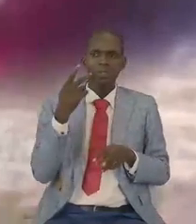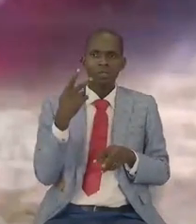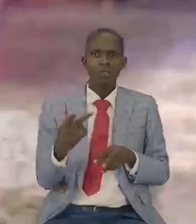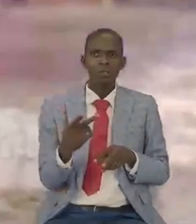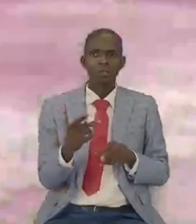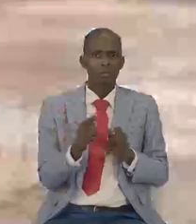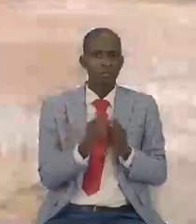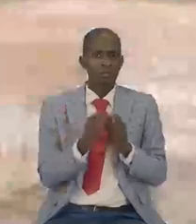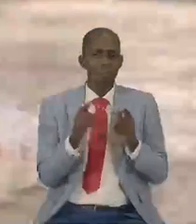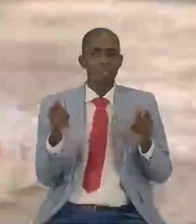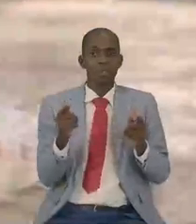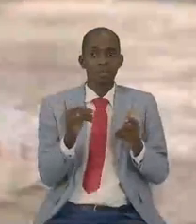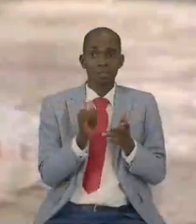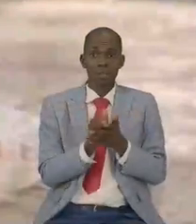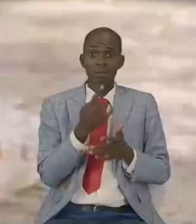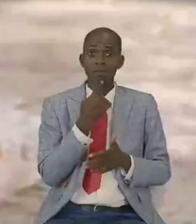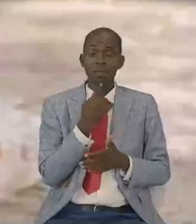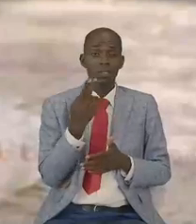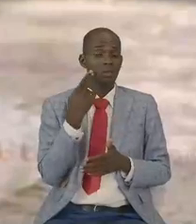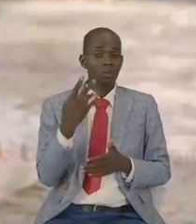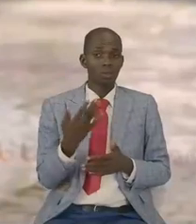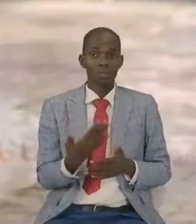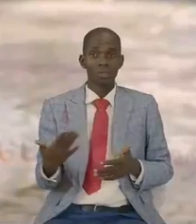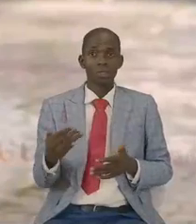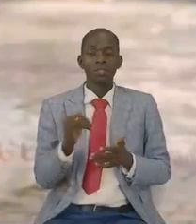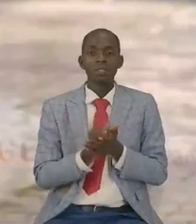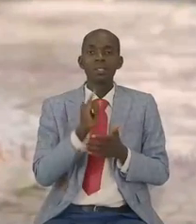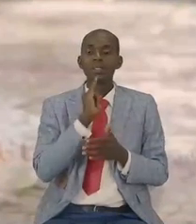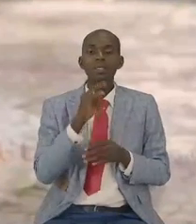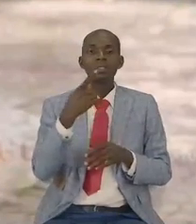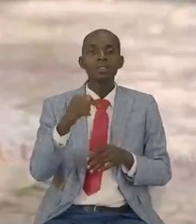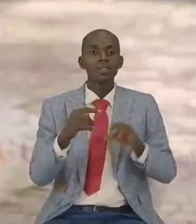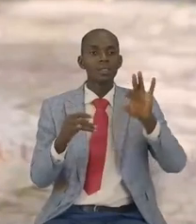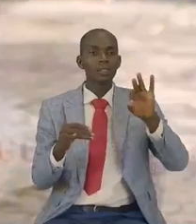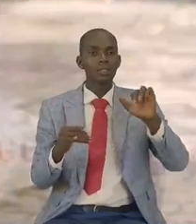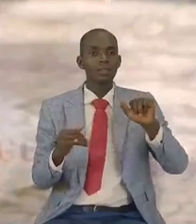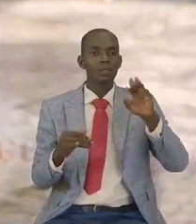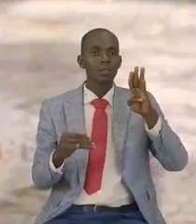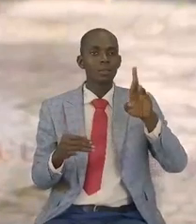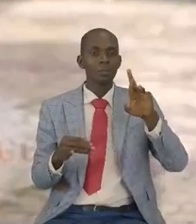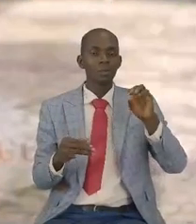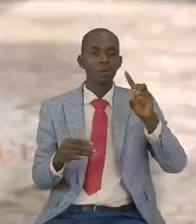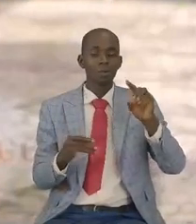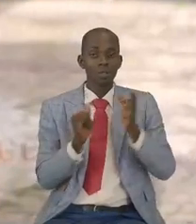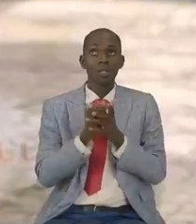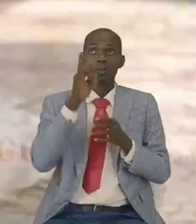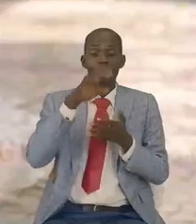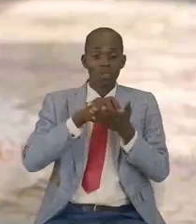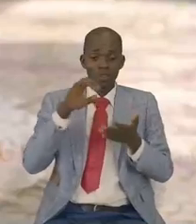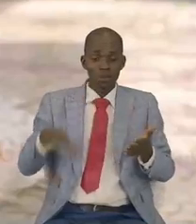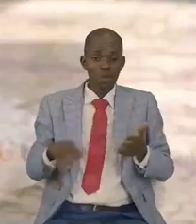grosse chose. Ce que vous voyez à l'image là, le fibrome est tombé. Dieu a fait l'opération sans